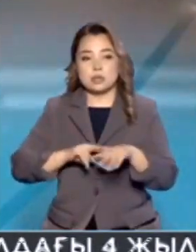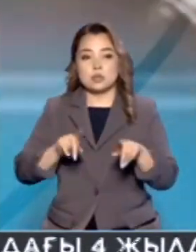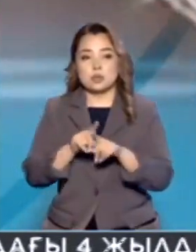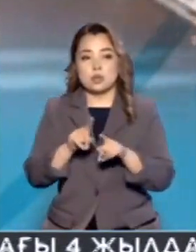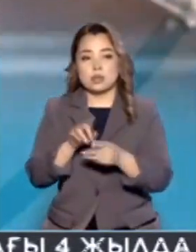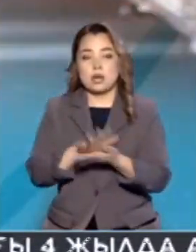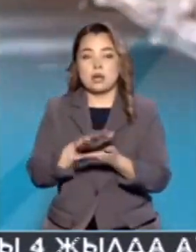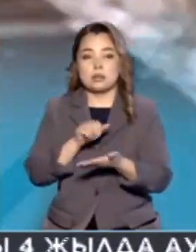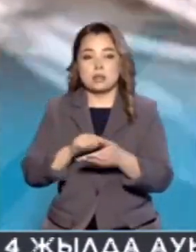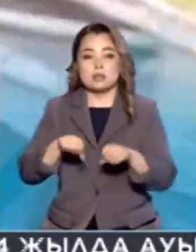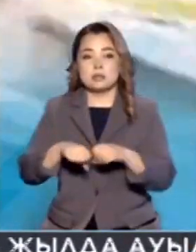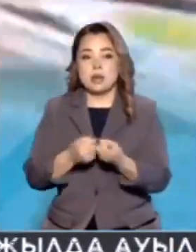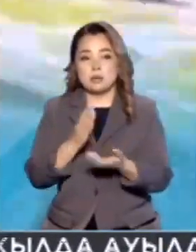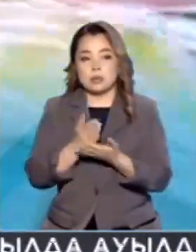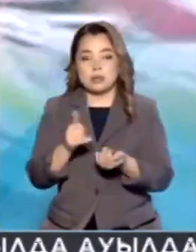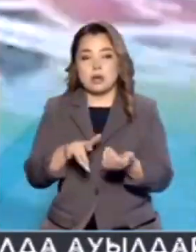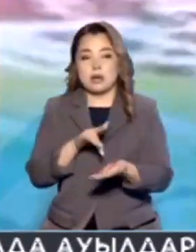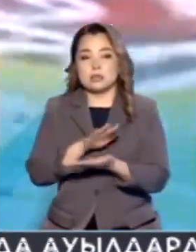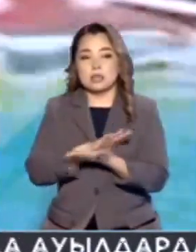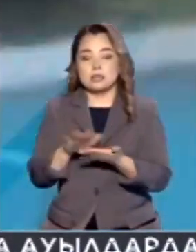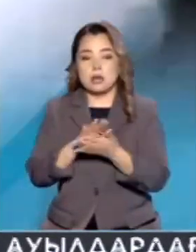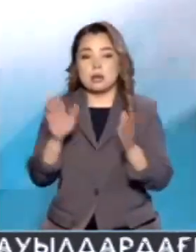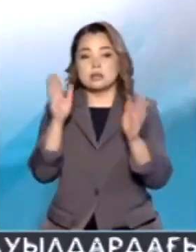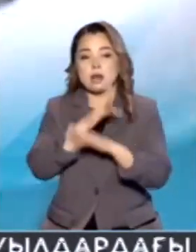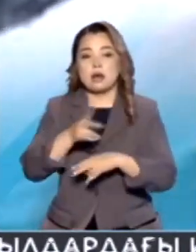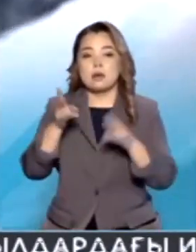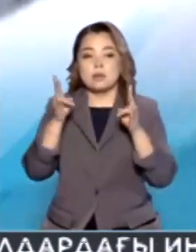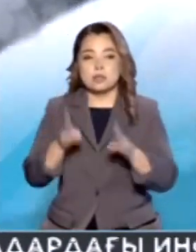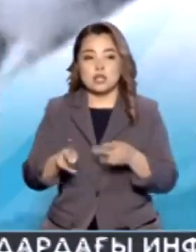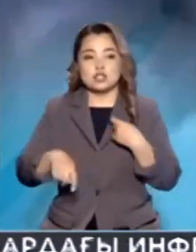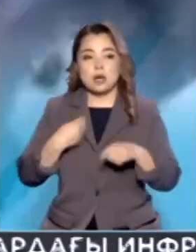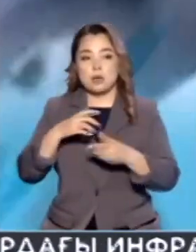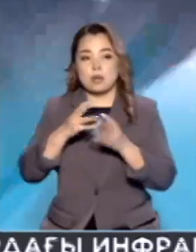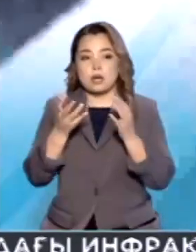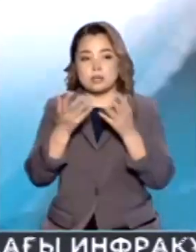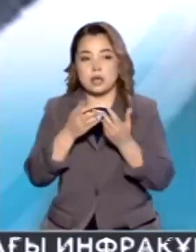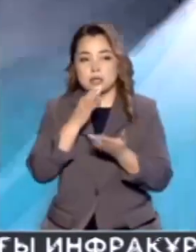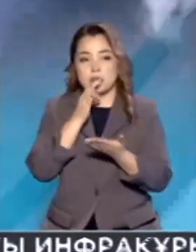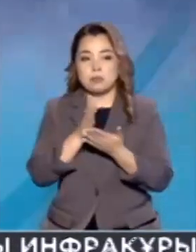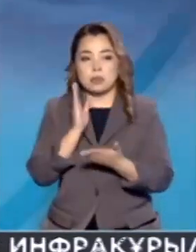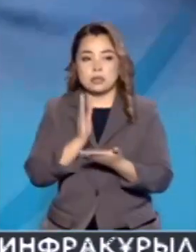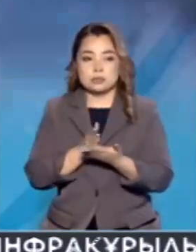келген. Қазір қала тазартылып жатыр. Табиғи апаттан келген шығын көлемі есептелуде.